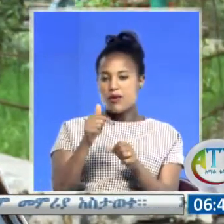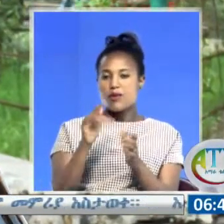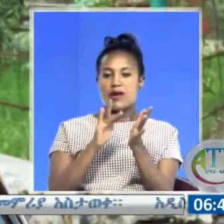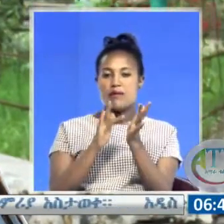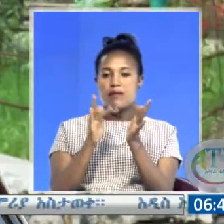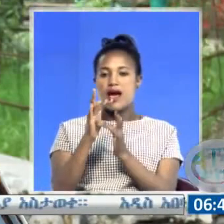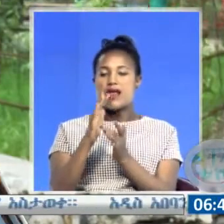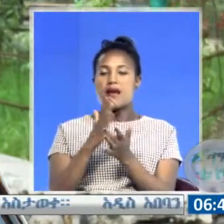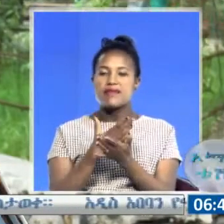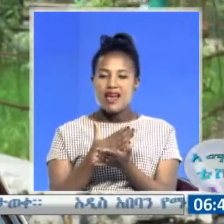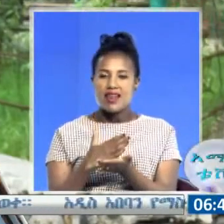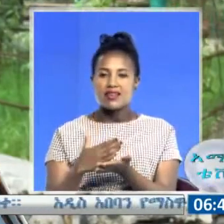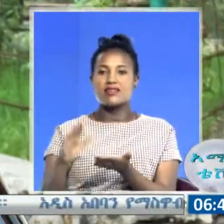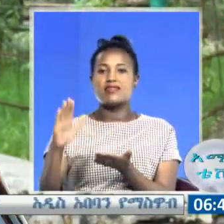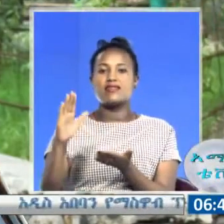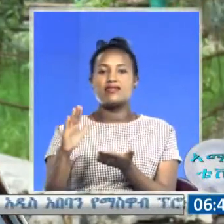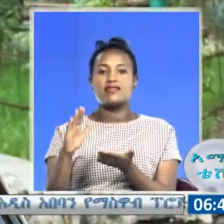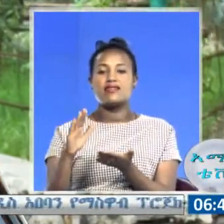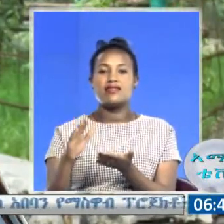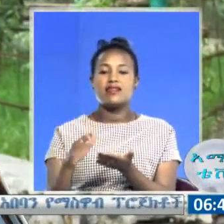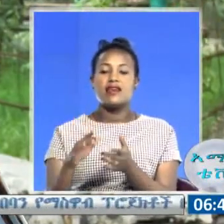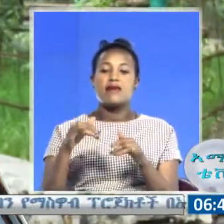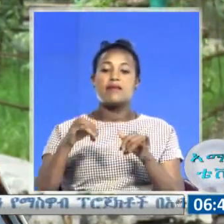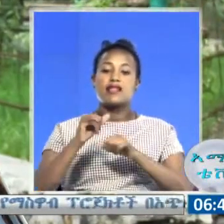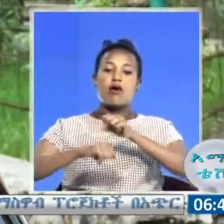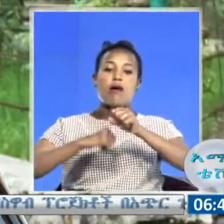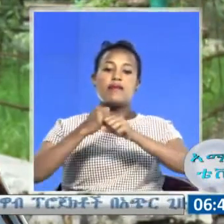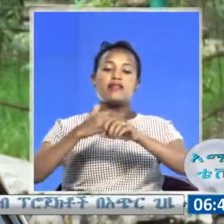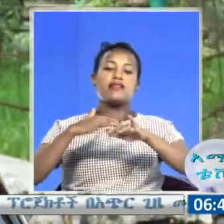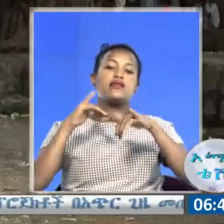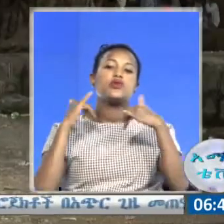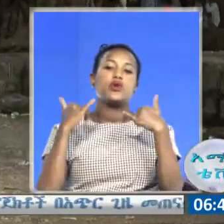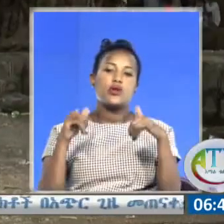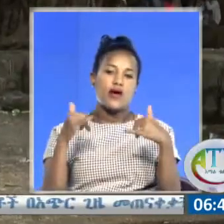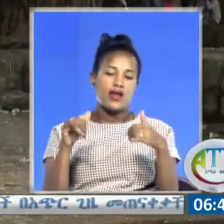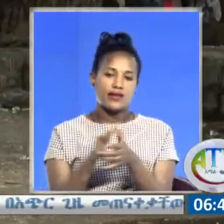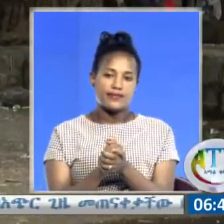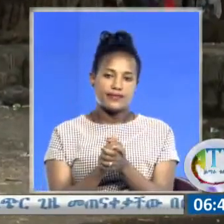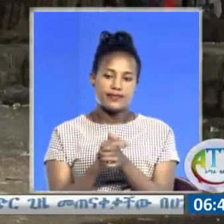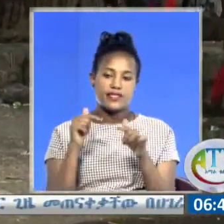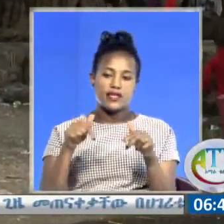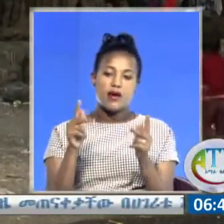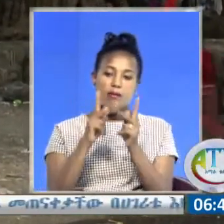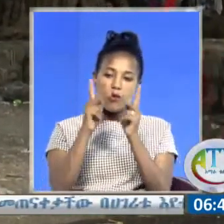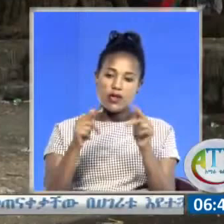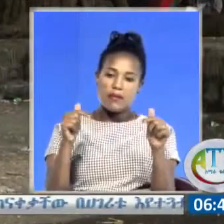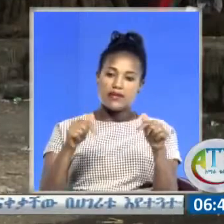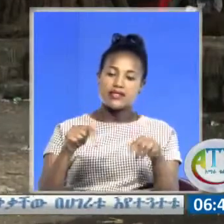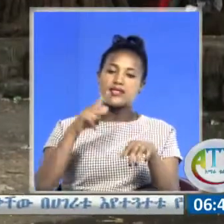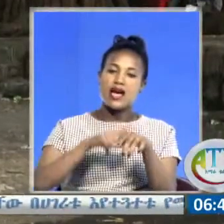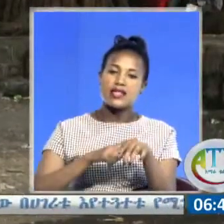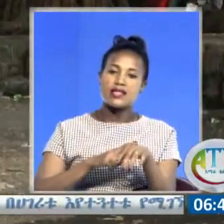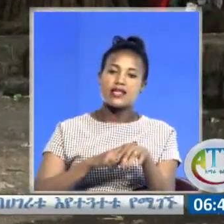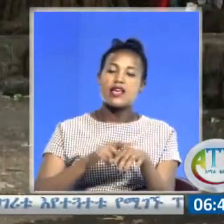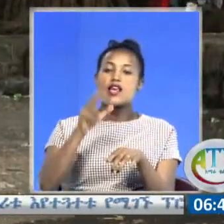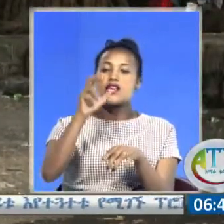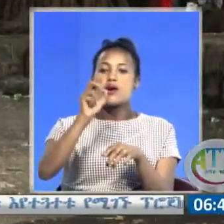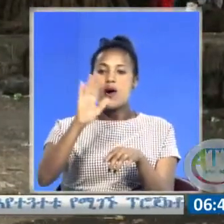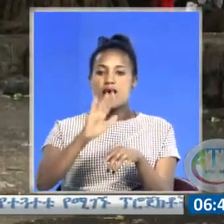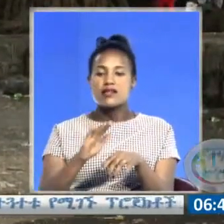መድኃኔዓለም ያርቅልን ከርሞ ደግሞ እንጫወተዋለን። ይህ ስፍራ በዚህ ወቅት የዋግ